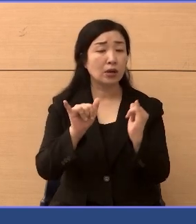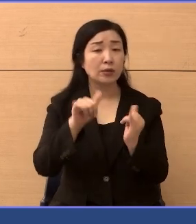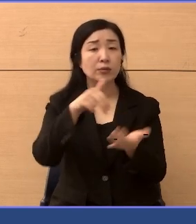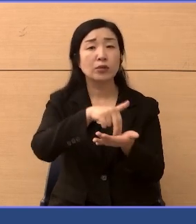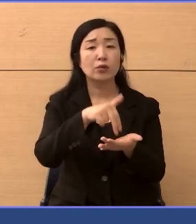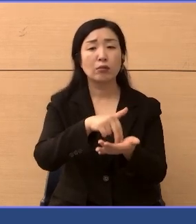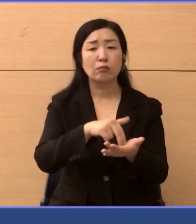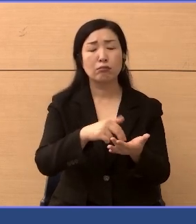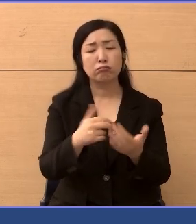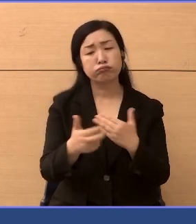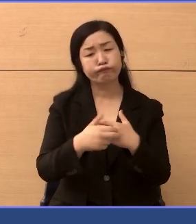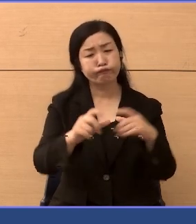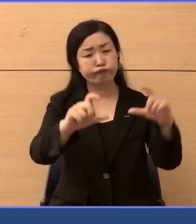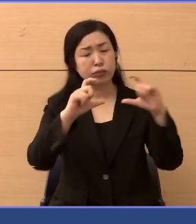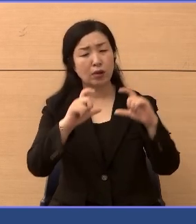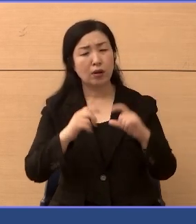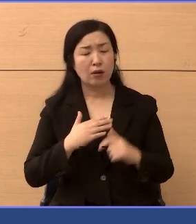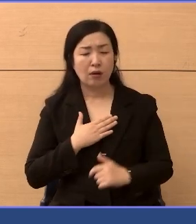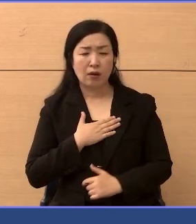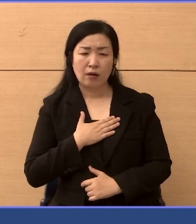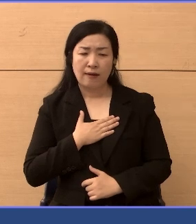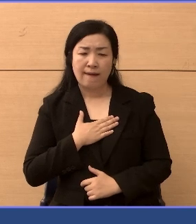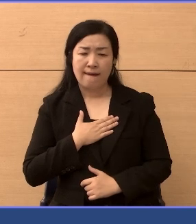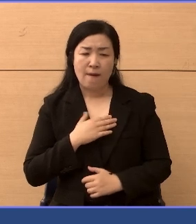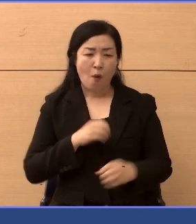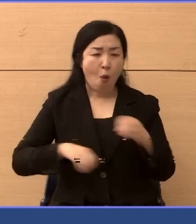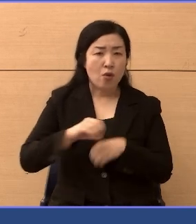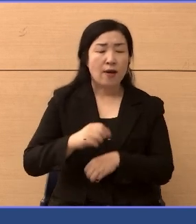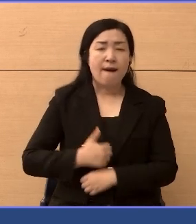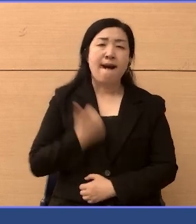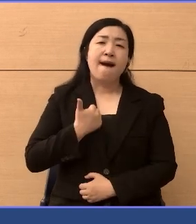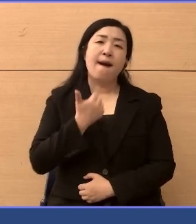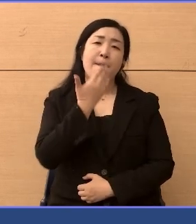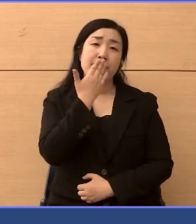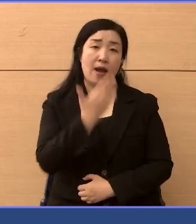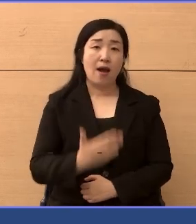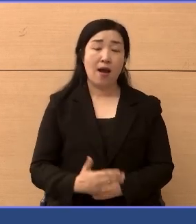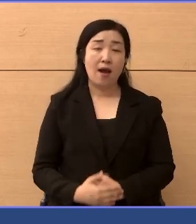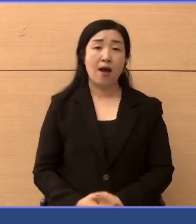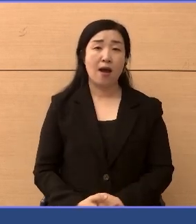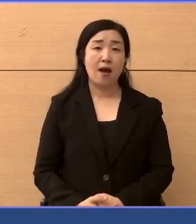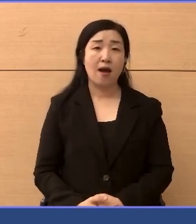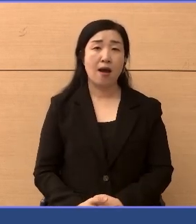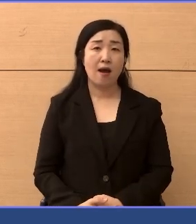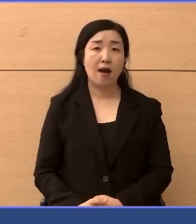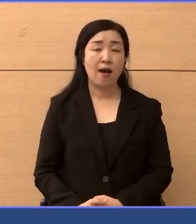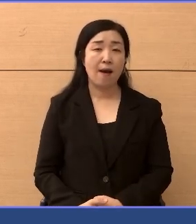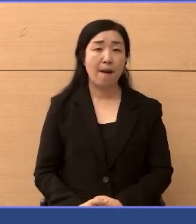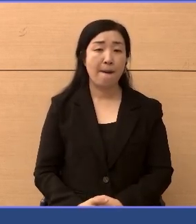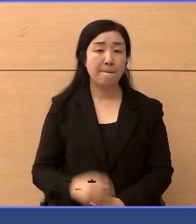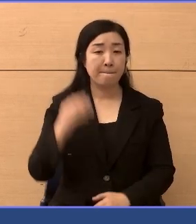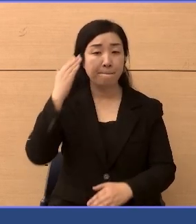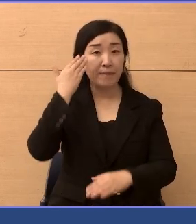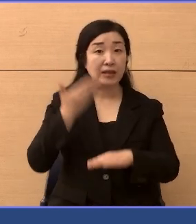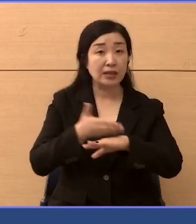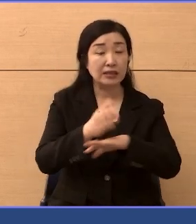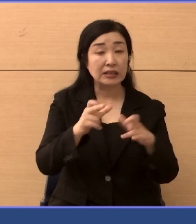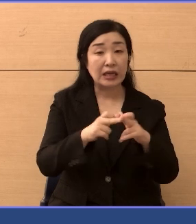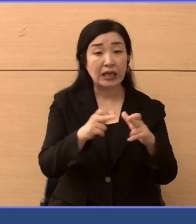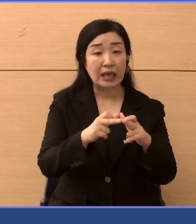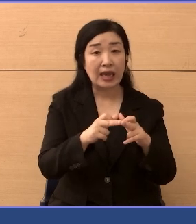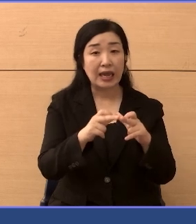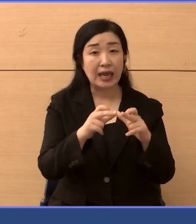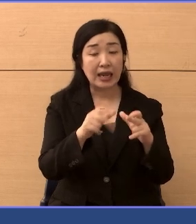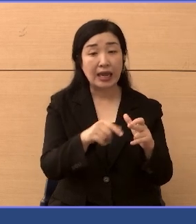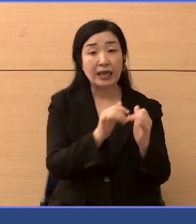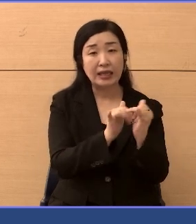진단으로 to 인해서 마음이 families of 굉장히 young 안 children 좋거나 is 화가 that 낼 수 often I 있습니다. can see 그래서 that 많은 after the word 어린 autism had 발달장애를 been mentioned, 가진 really